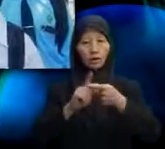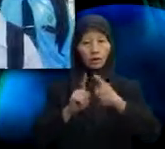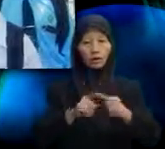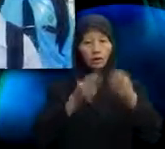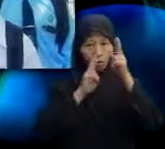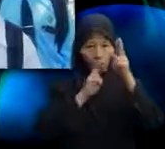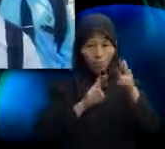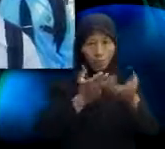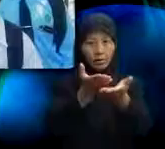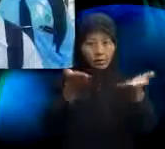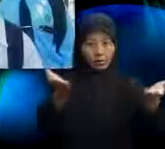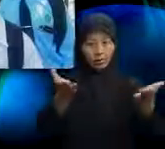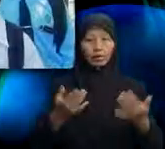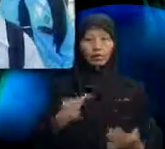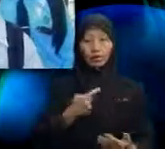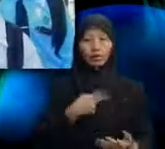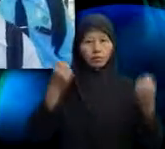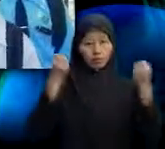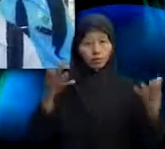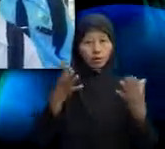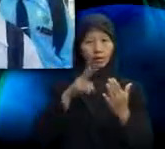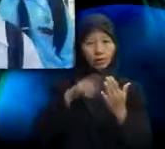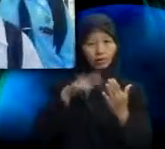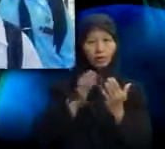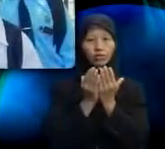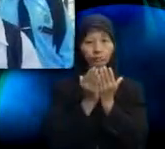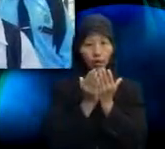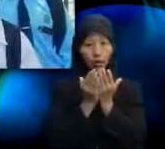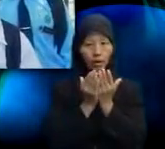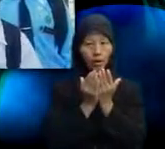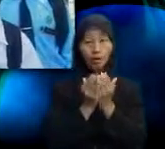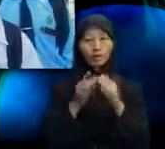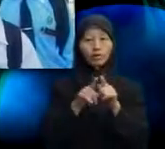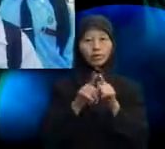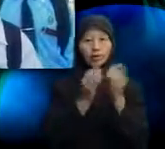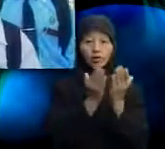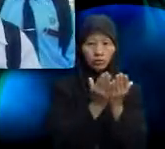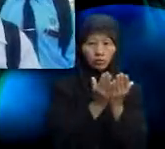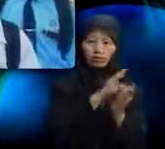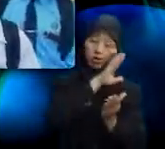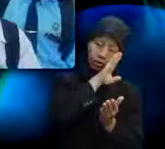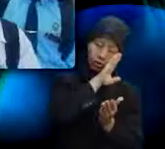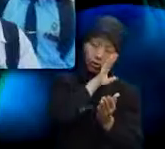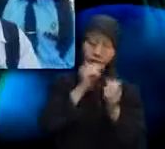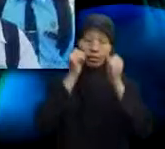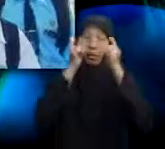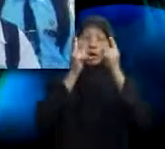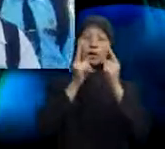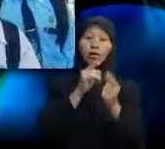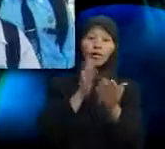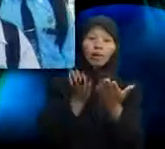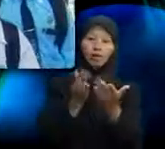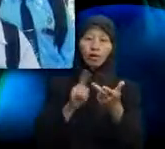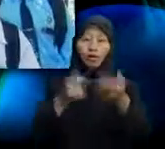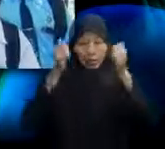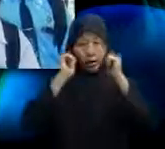Rakan-rakan yang dihormati sekalian, kita telah banyak membaca doa sebelum ini. Seperti doa hendak tidur, bangun